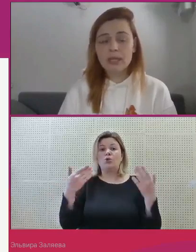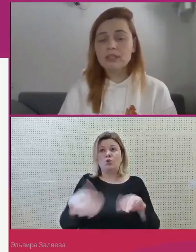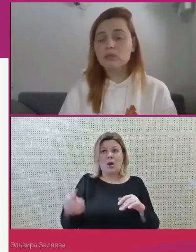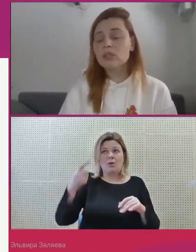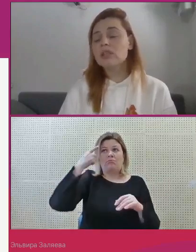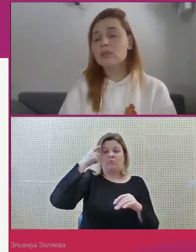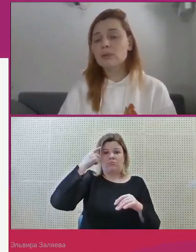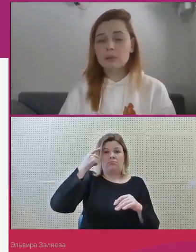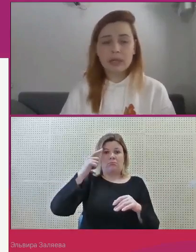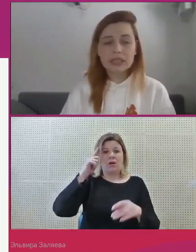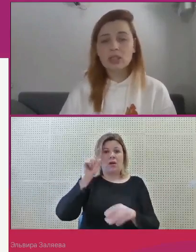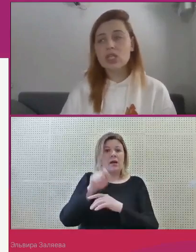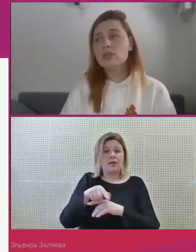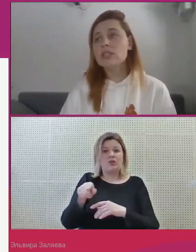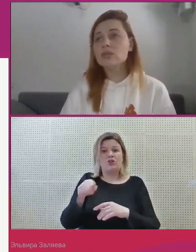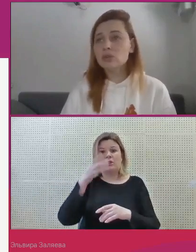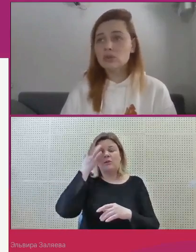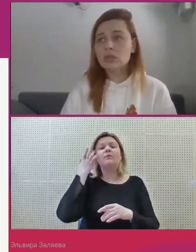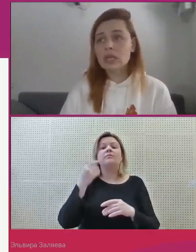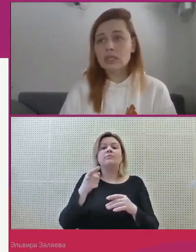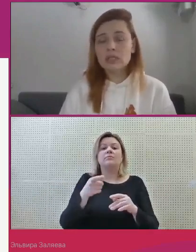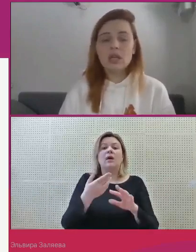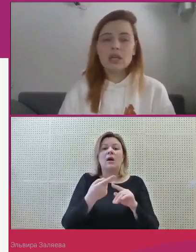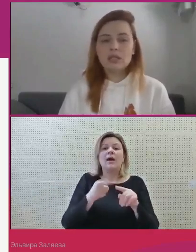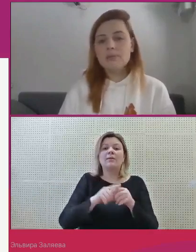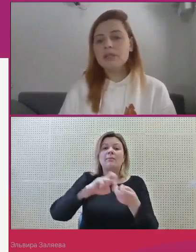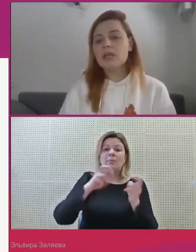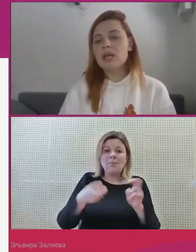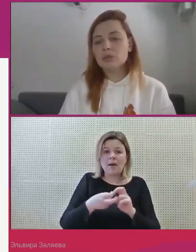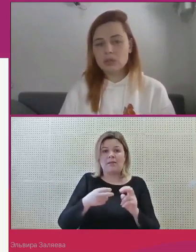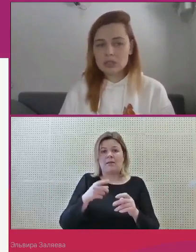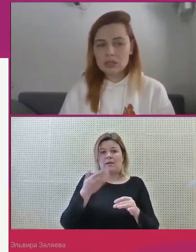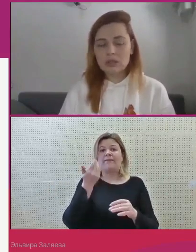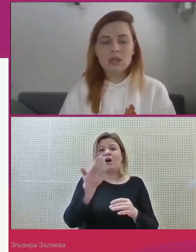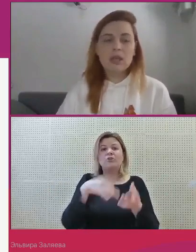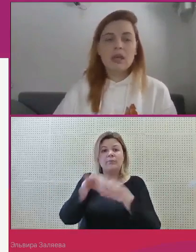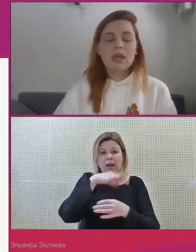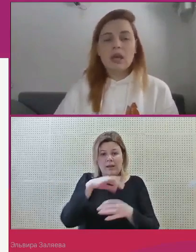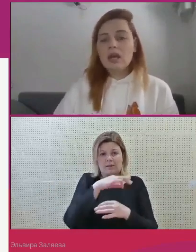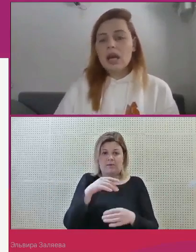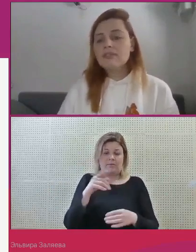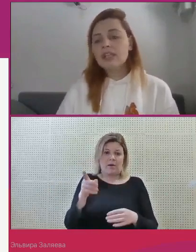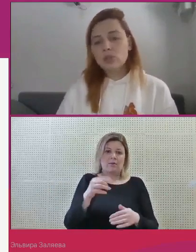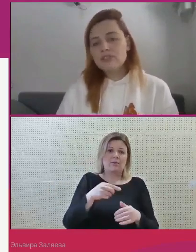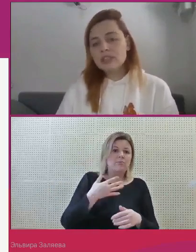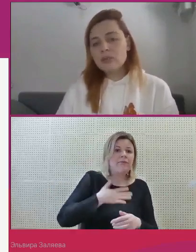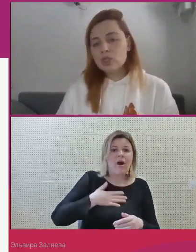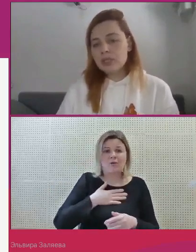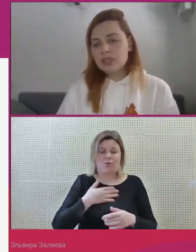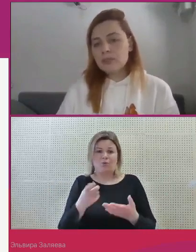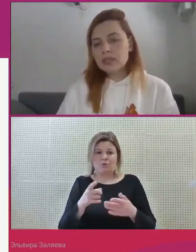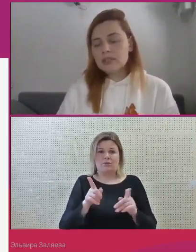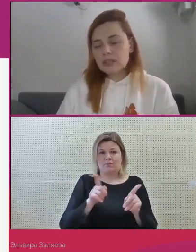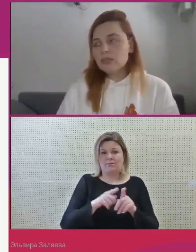вашего проекта, внутри этой проблематики решают, знают все изнутри, они трепетно относится. От волонтера всегда